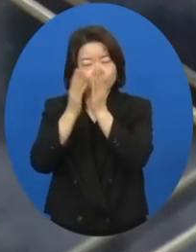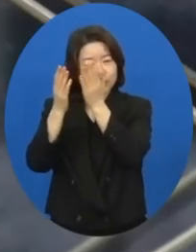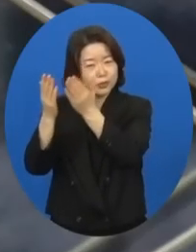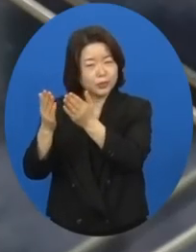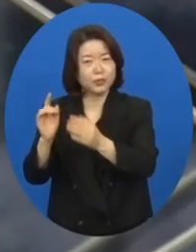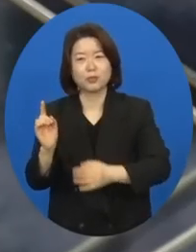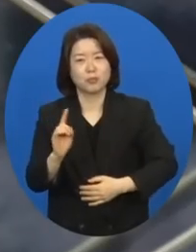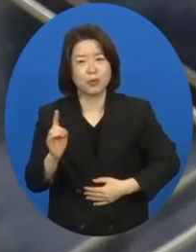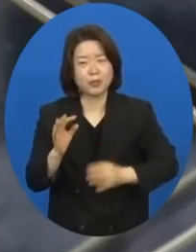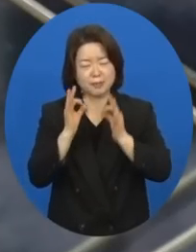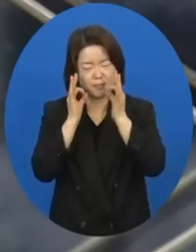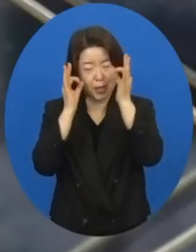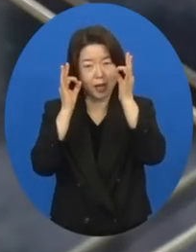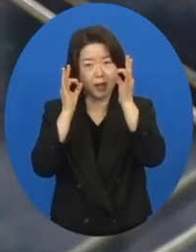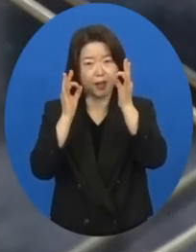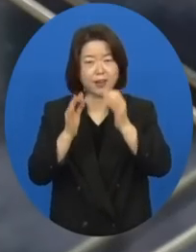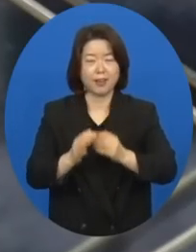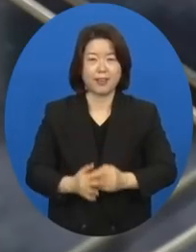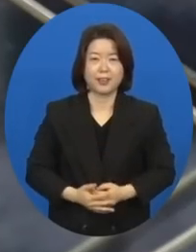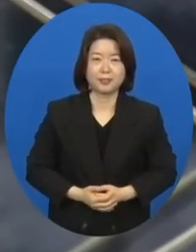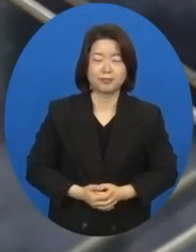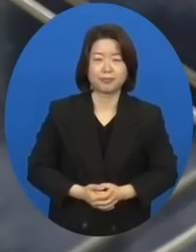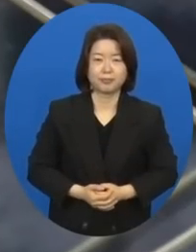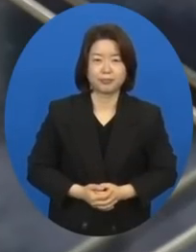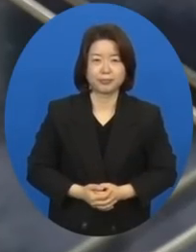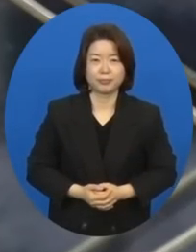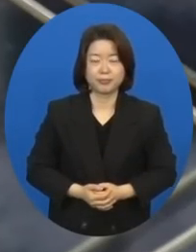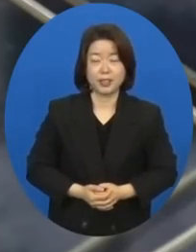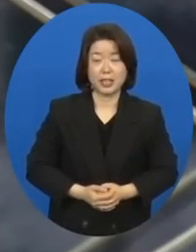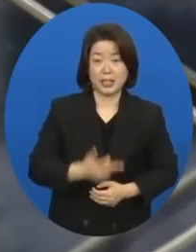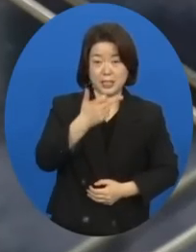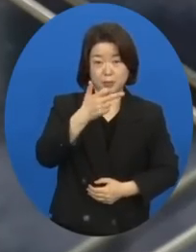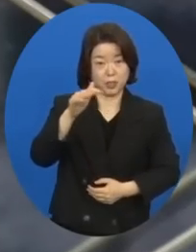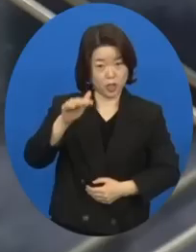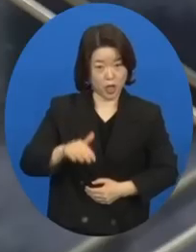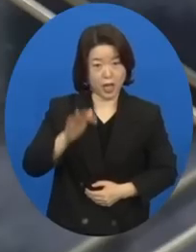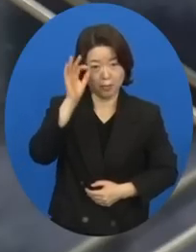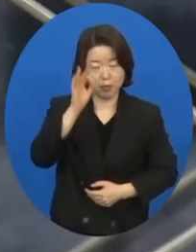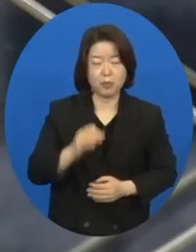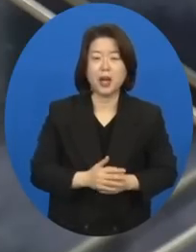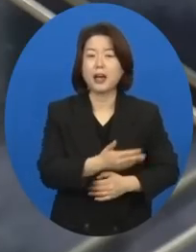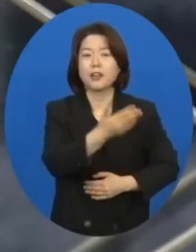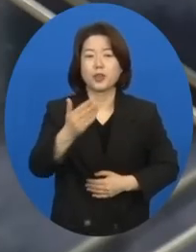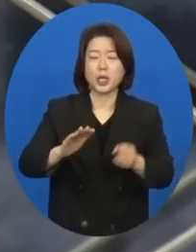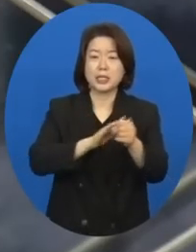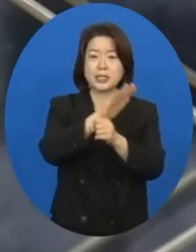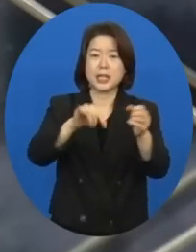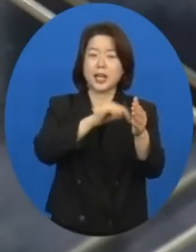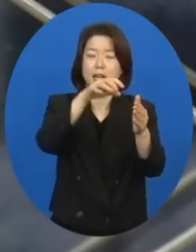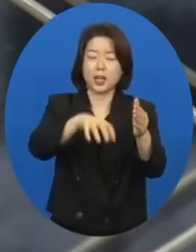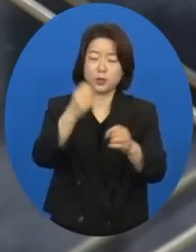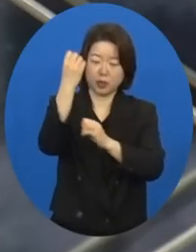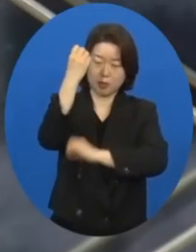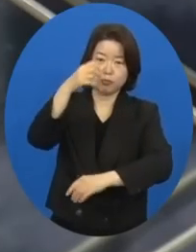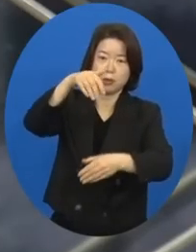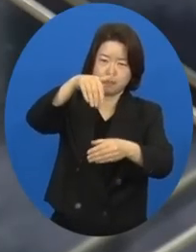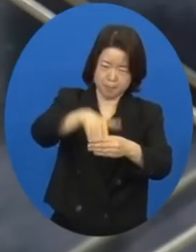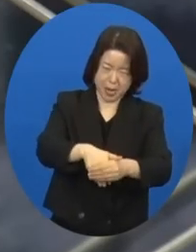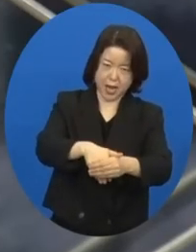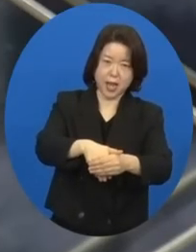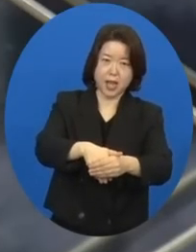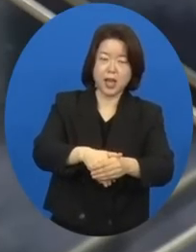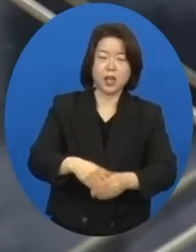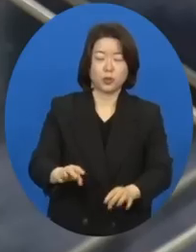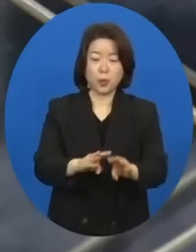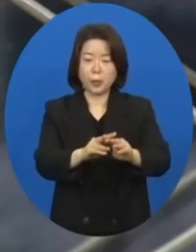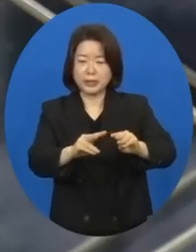것이죠? 17절 하반절부터 보면 너희가 사랑 가운데서 뿌리가 박히고